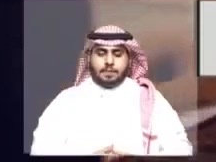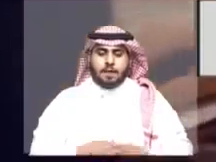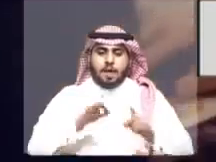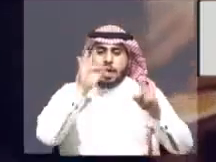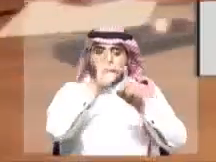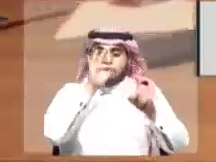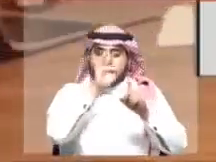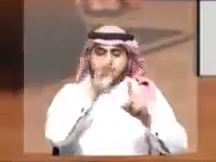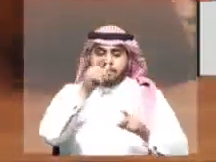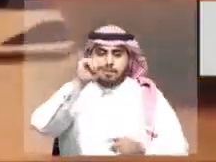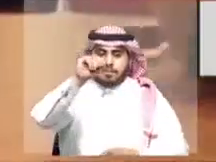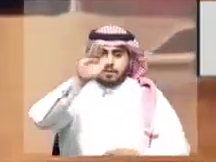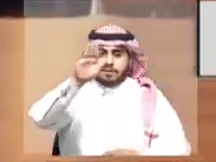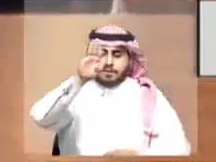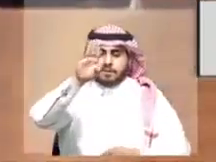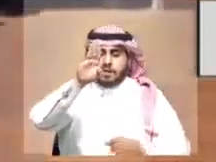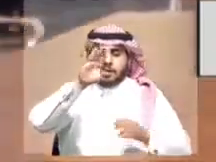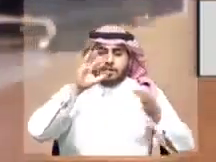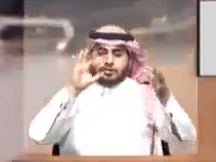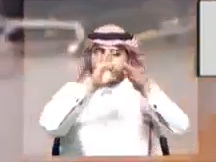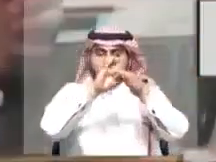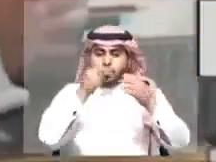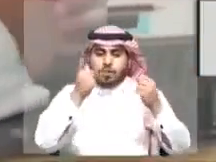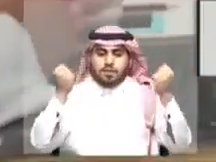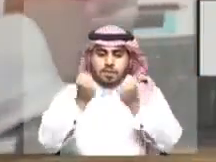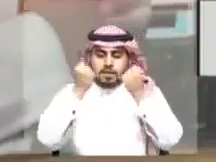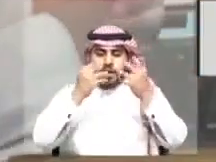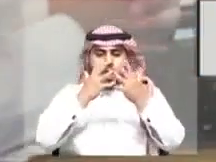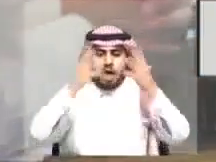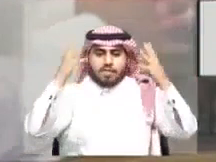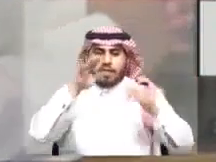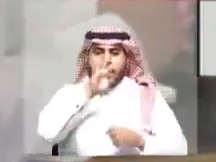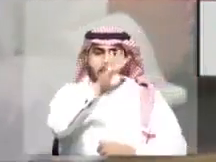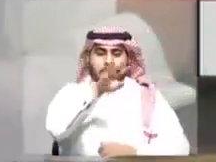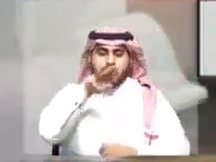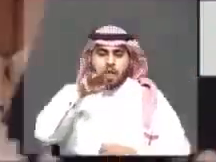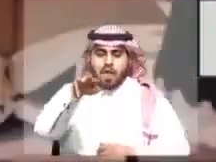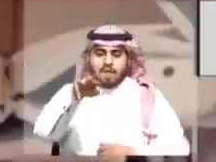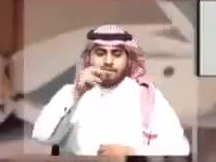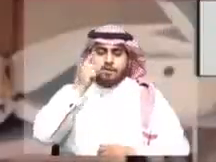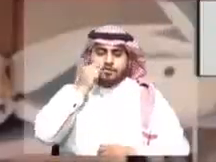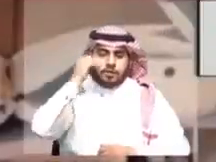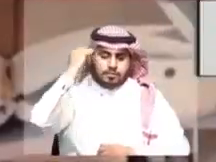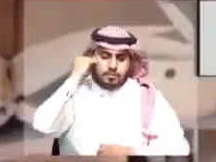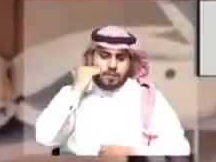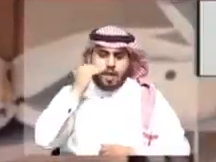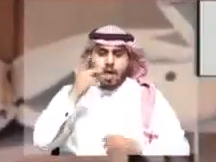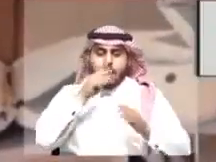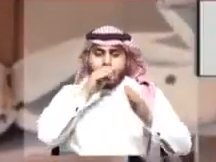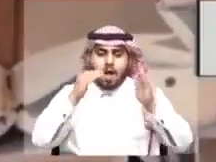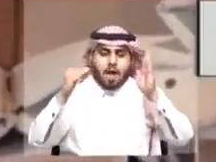وتهدف مؤسسة مسك بهذه الشراكة إلى تدريب أكثر من 4000 شاب وفتاة بحلول